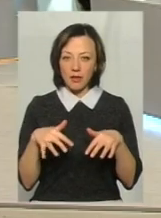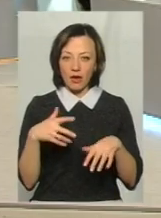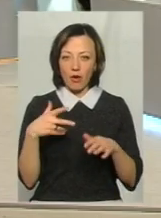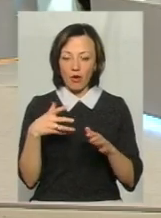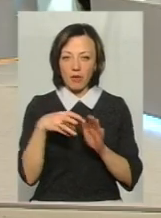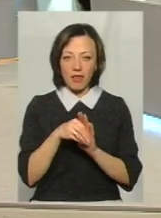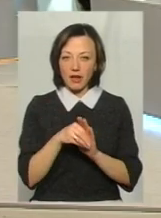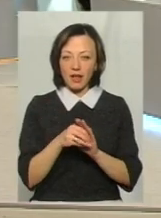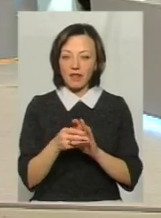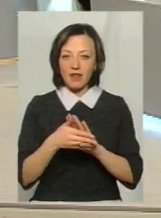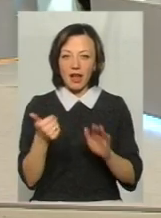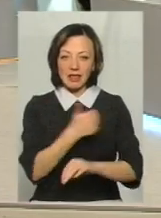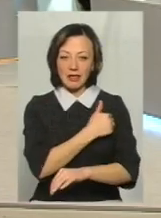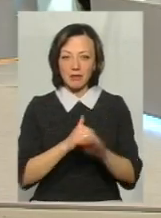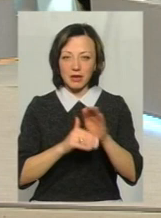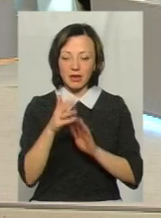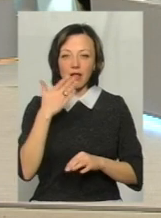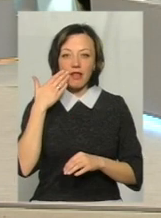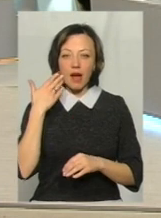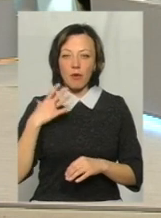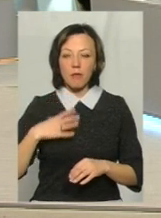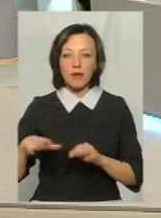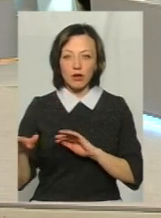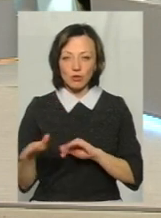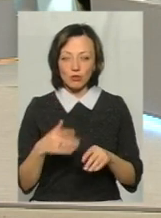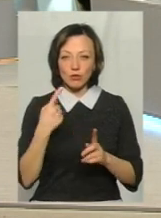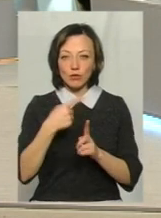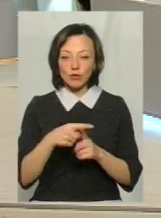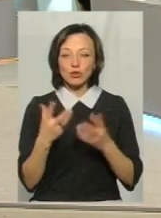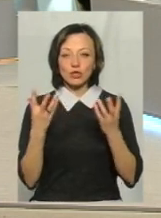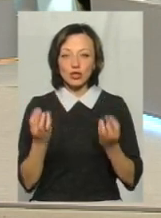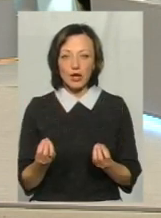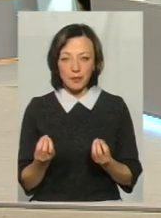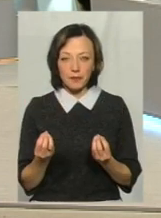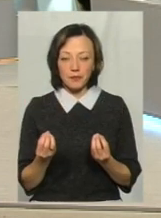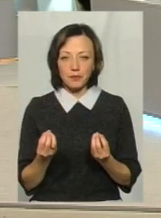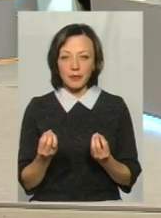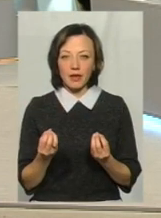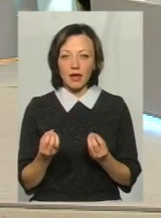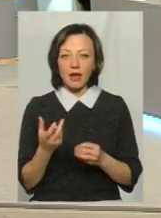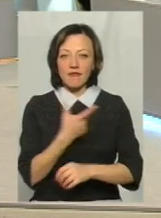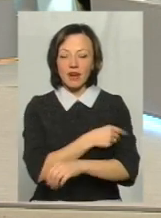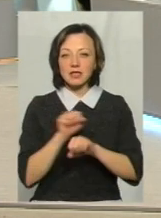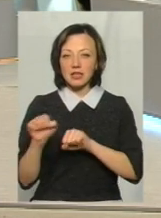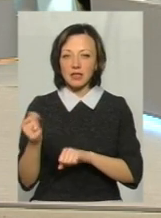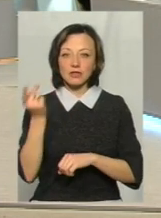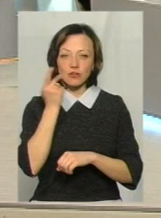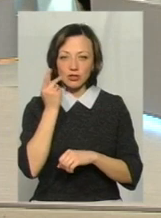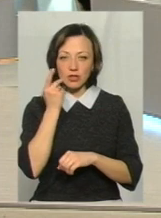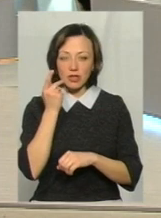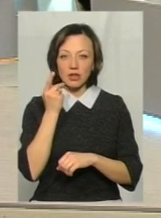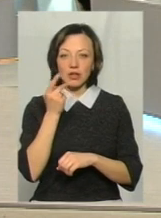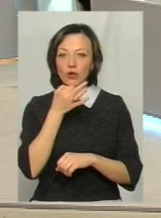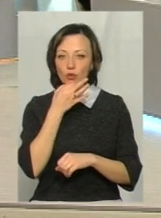активної температурної реакції, достатньо легко переносився. Плюс до всього того, вакцинація відбувалась традиційно, в